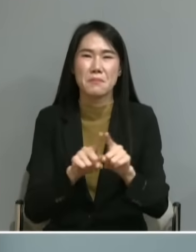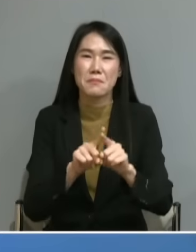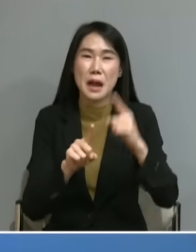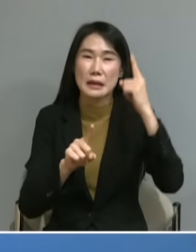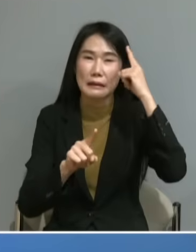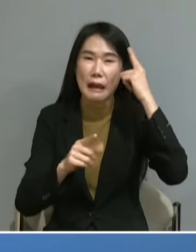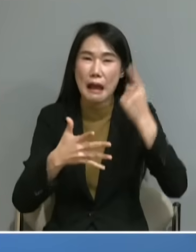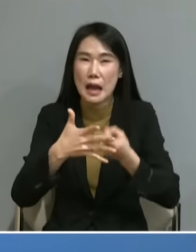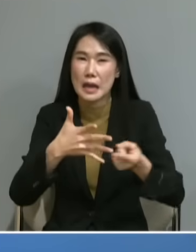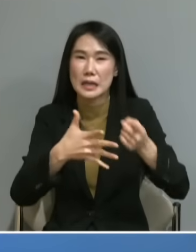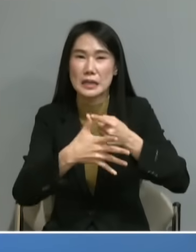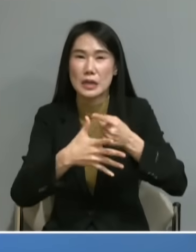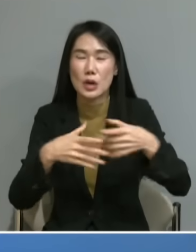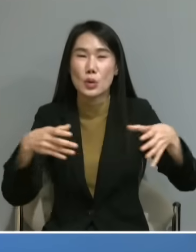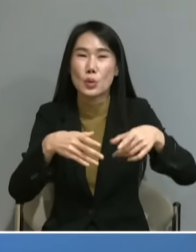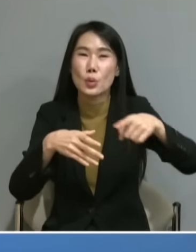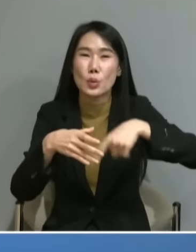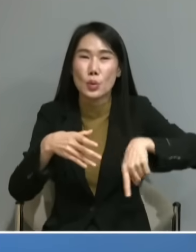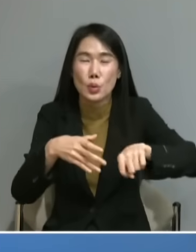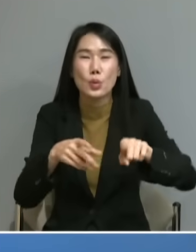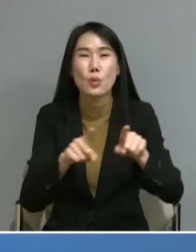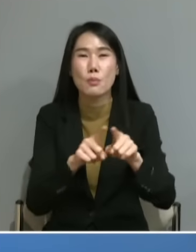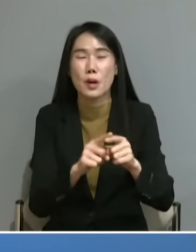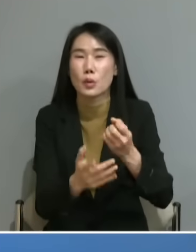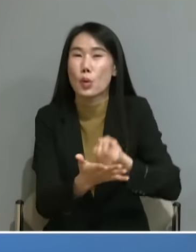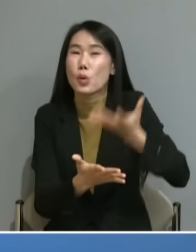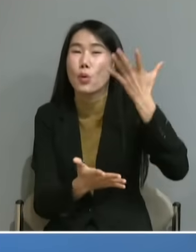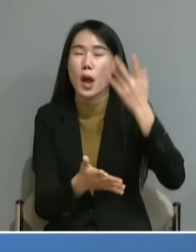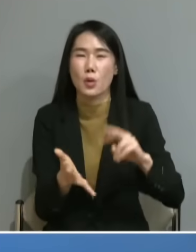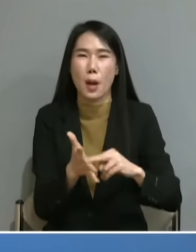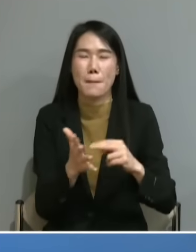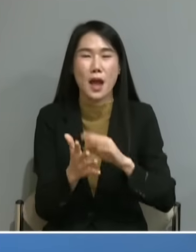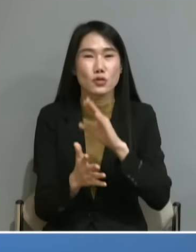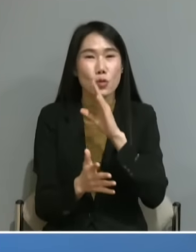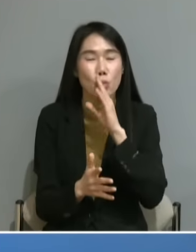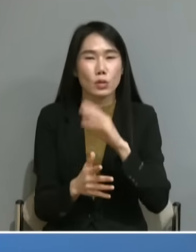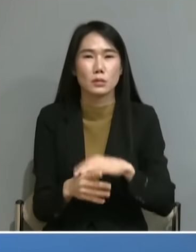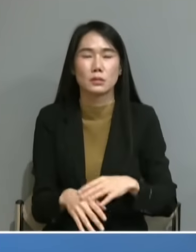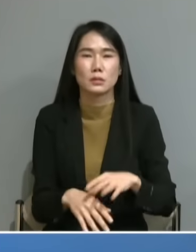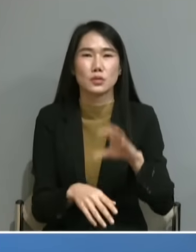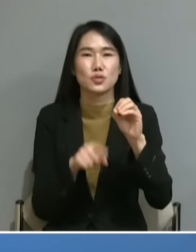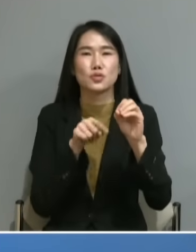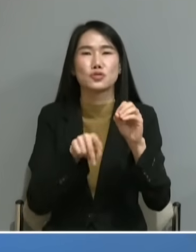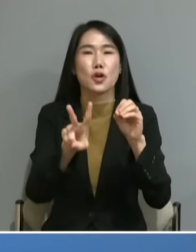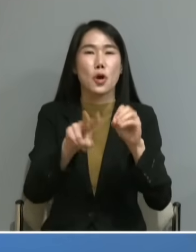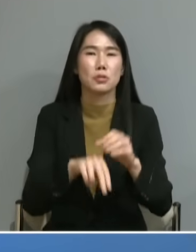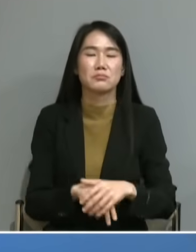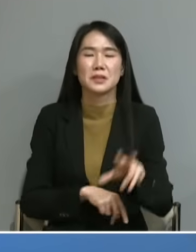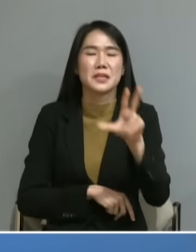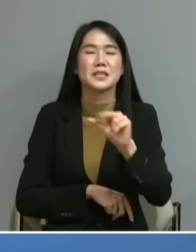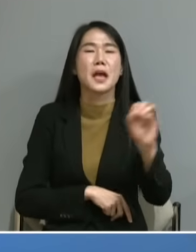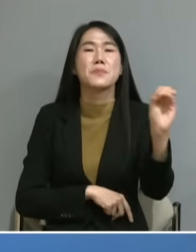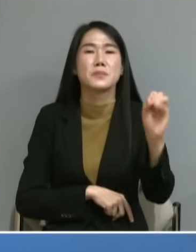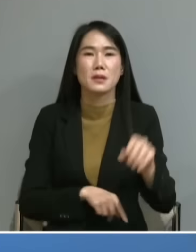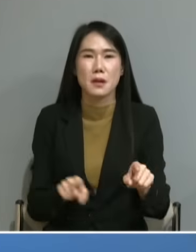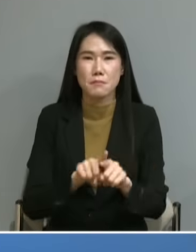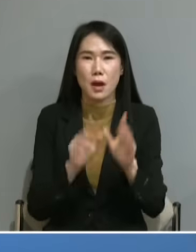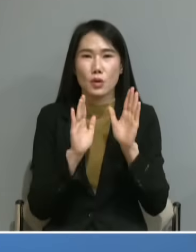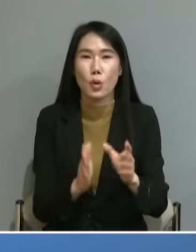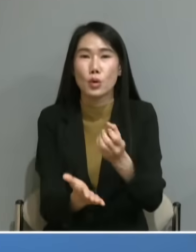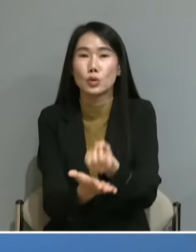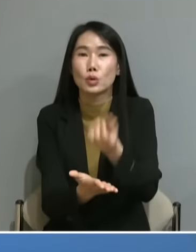marginal propensity to consume หรือการบริโภคขั้นสุดท้ายของท่านเนี่ยจะตกไปเหลือ 0.2 คือหมายความว่าถ้าคนรวย